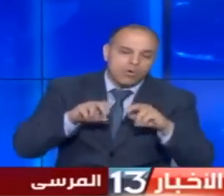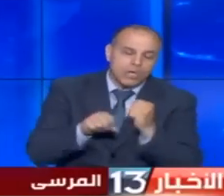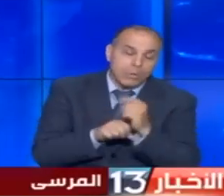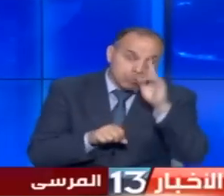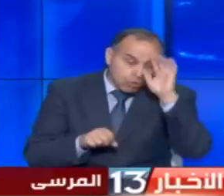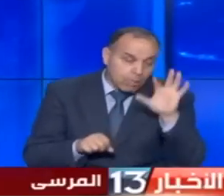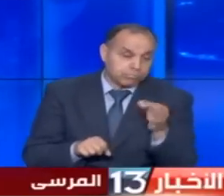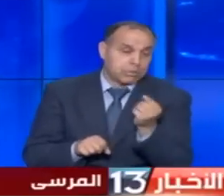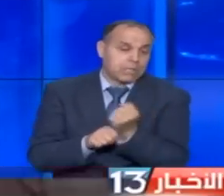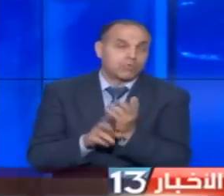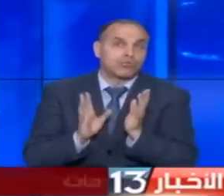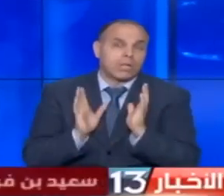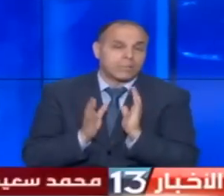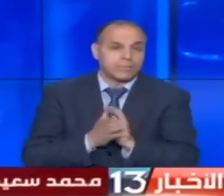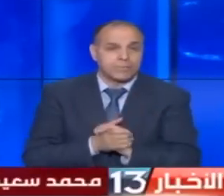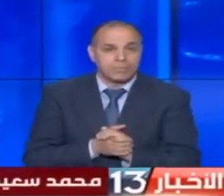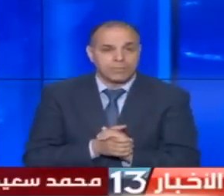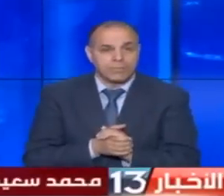الله نلقى وخدمه